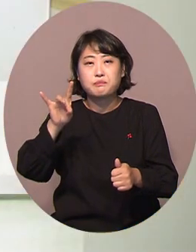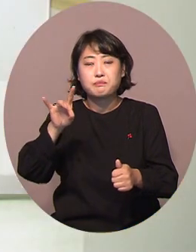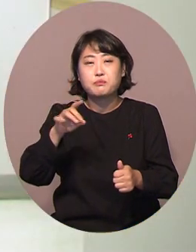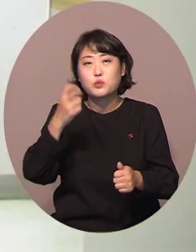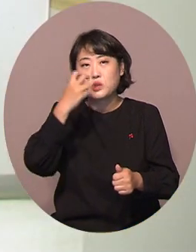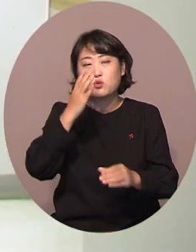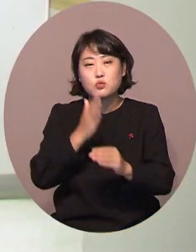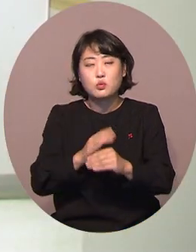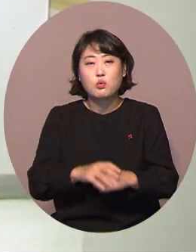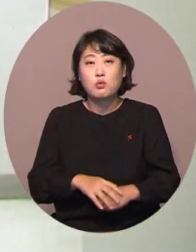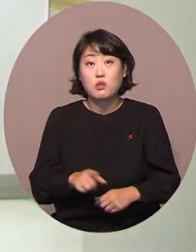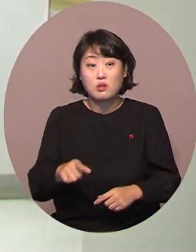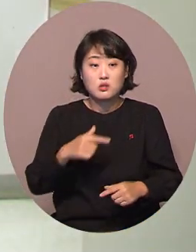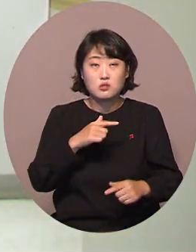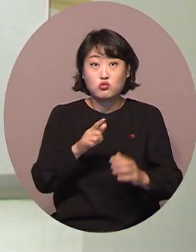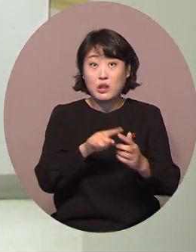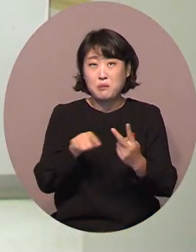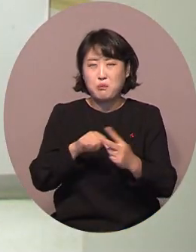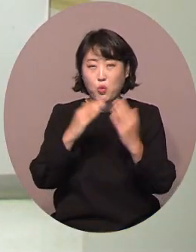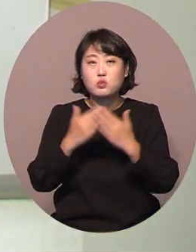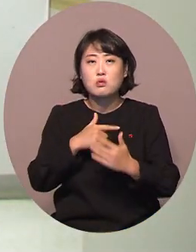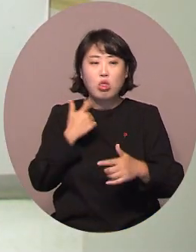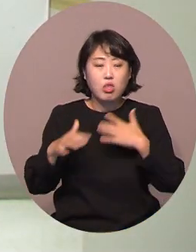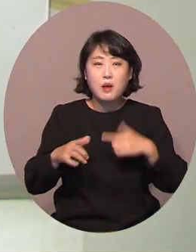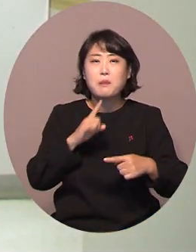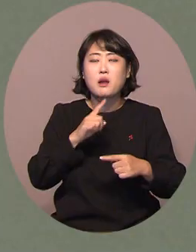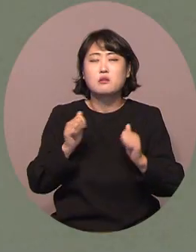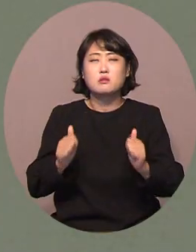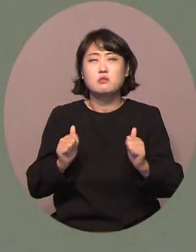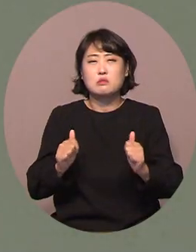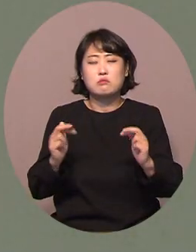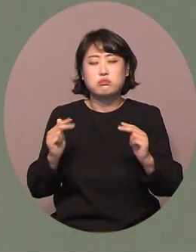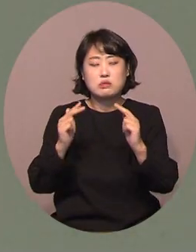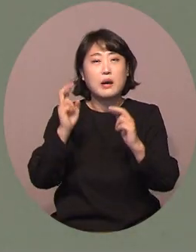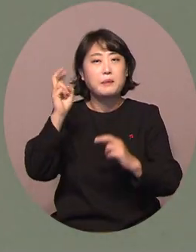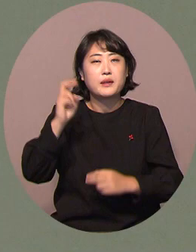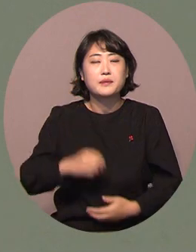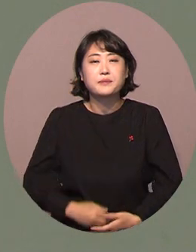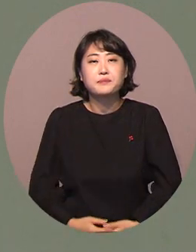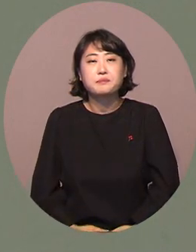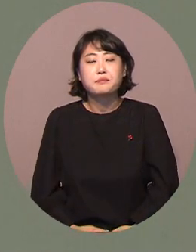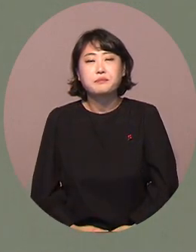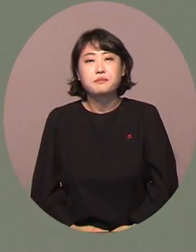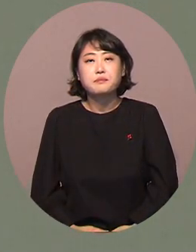두 사람은 혐의를 현재 부인하는 것으로 전해져 치열한 법정 공방이 예상됩니다.